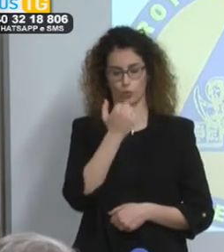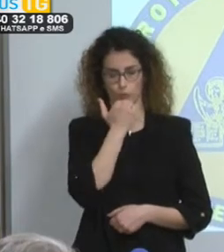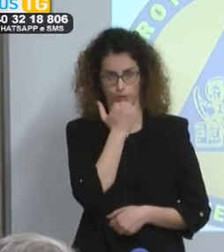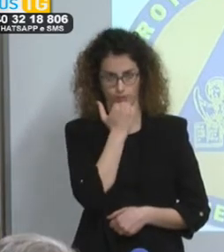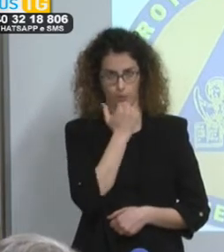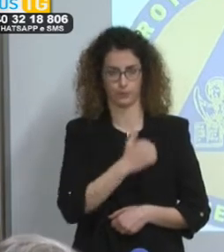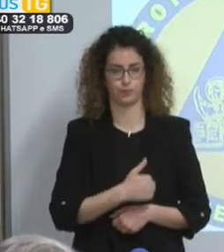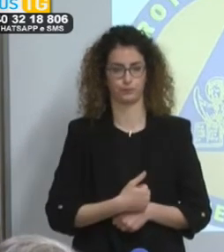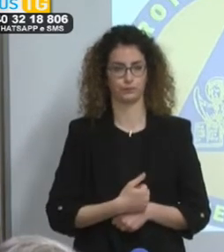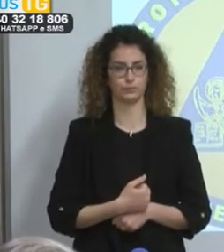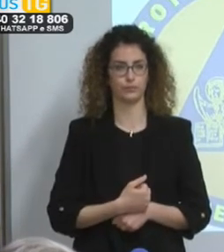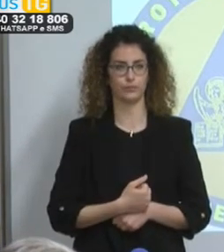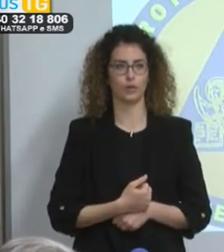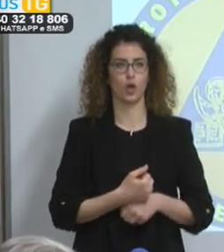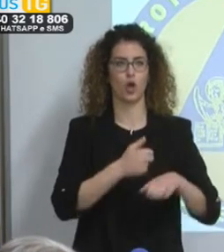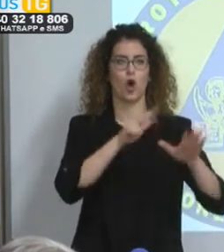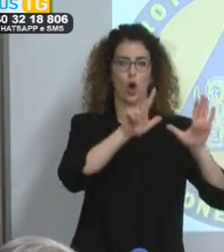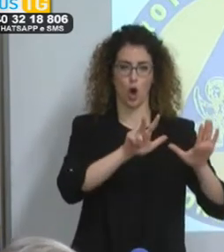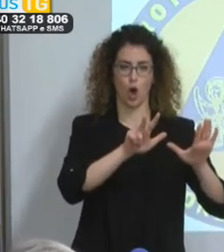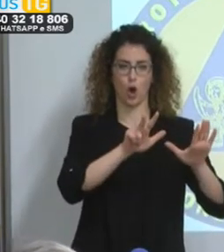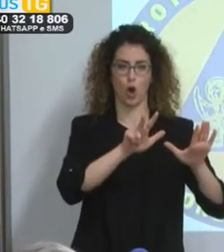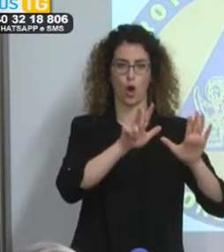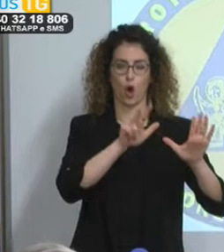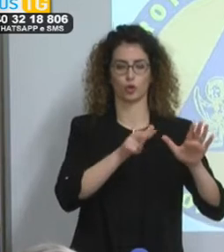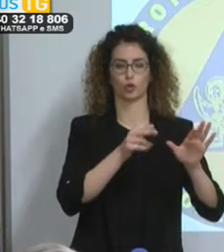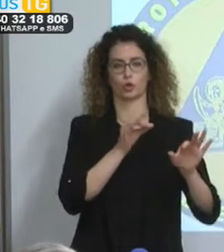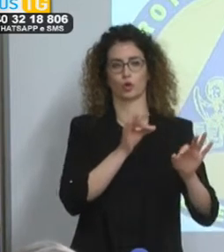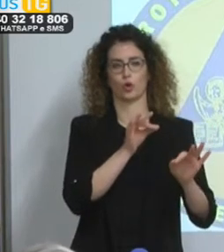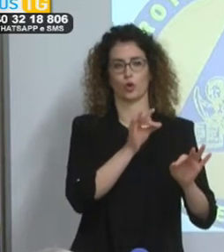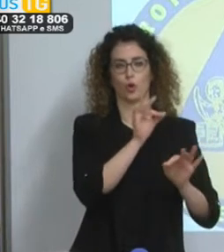scusatemi, 8 ricoverati a terapia intensiva di dicembre,